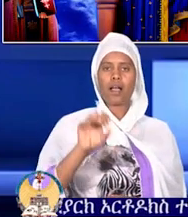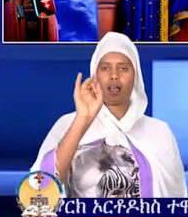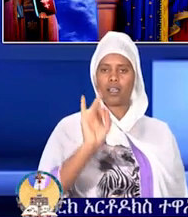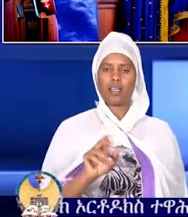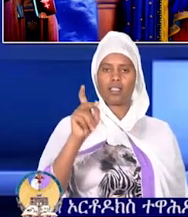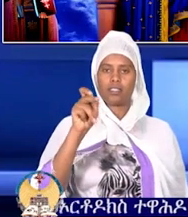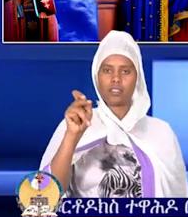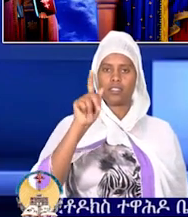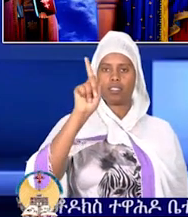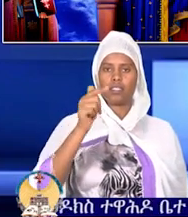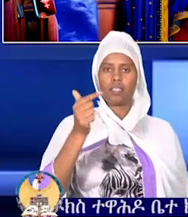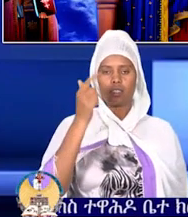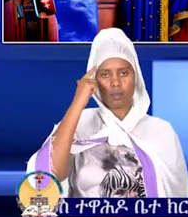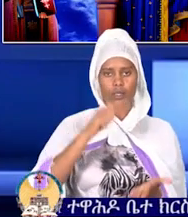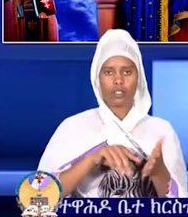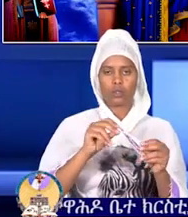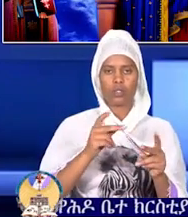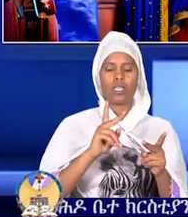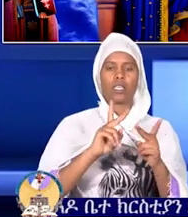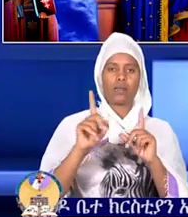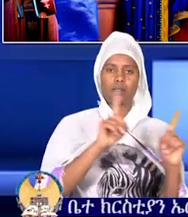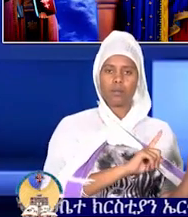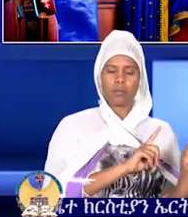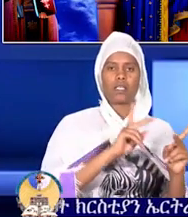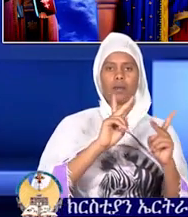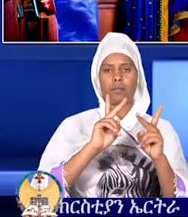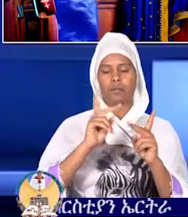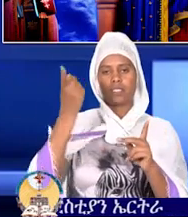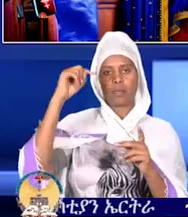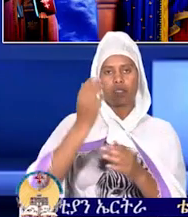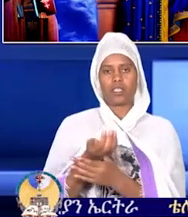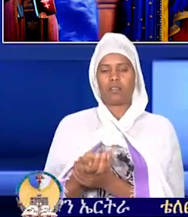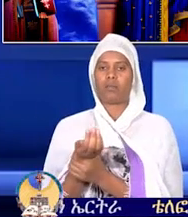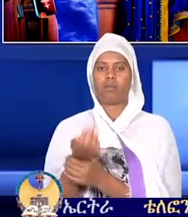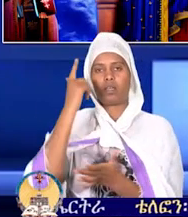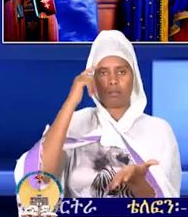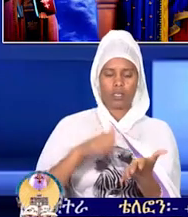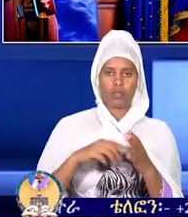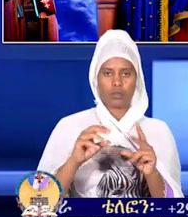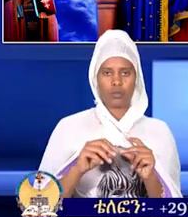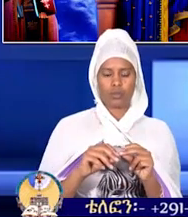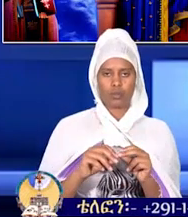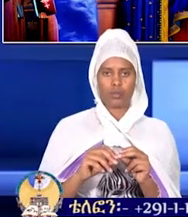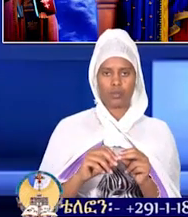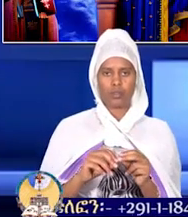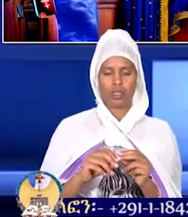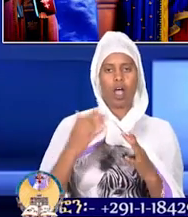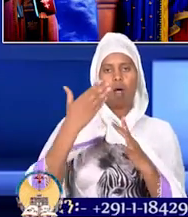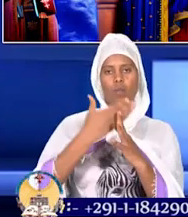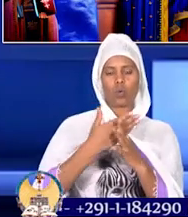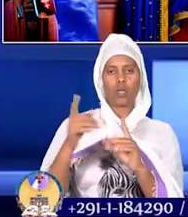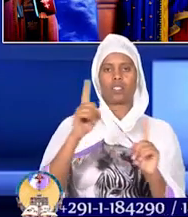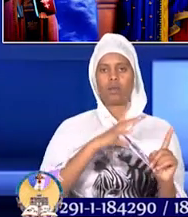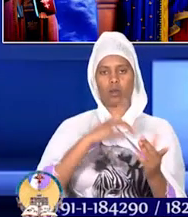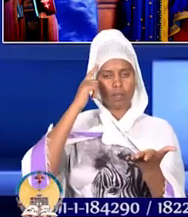ኣማላድነት እዞም ኣካላት እዚኣቶም ዝሓዘ ሕጂ ንሕና ንዛረበሉ ዘለና ድማ እቲ ካልኣይ ኣካል ዝበልናዮ